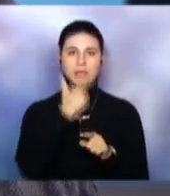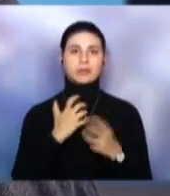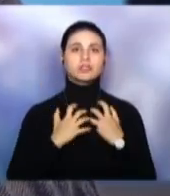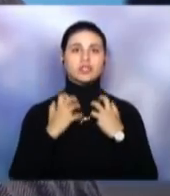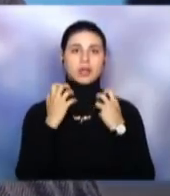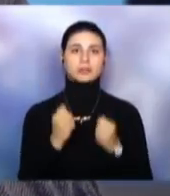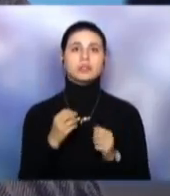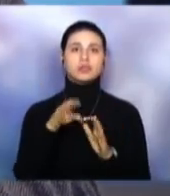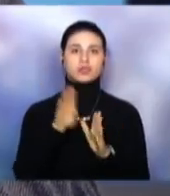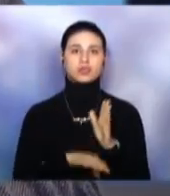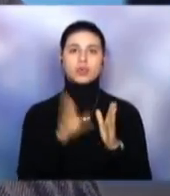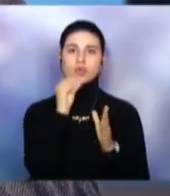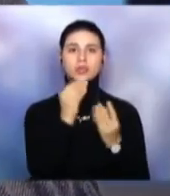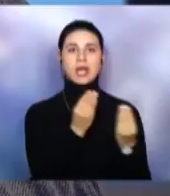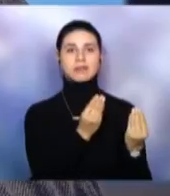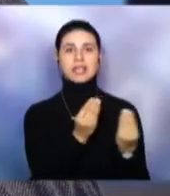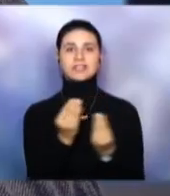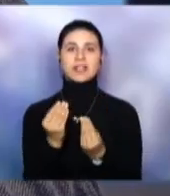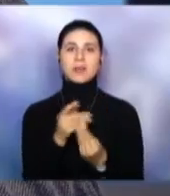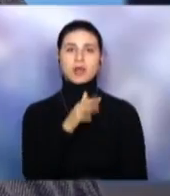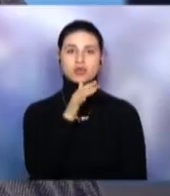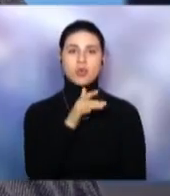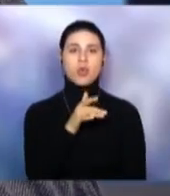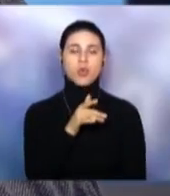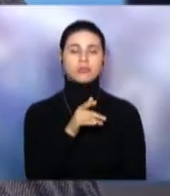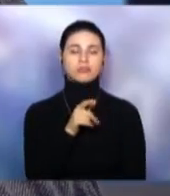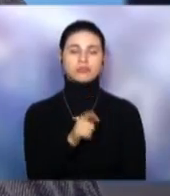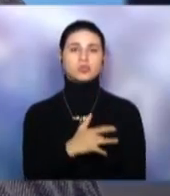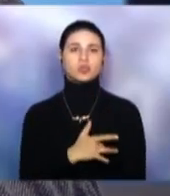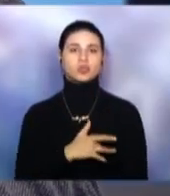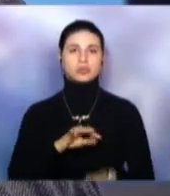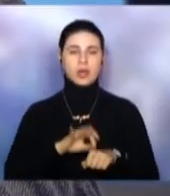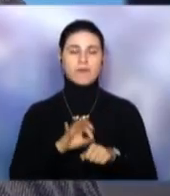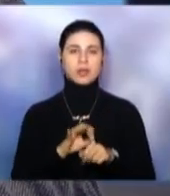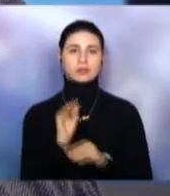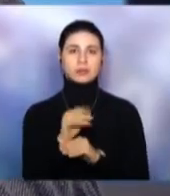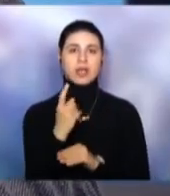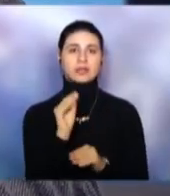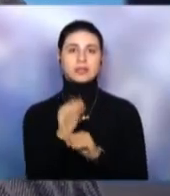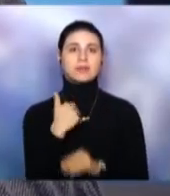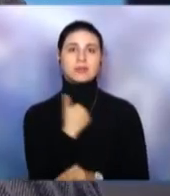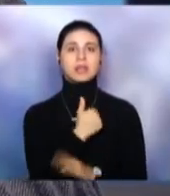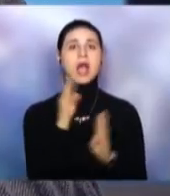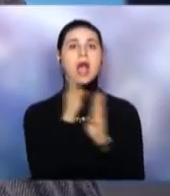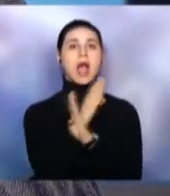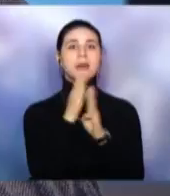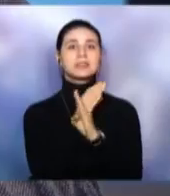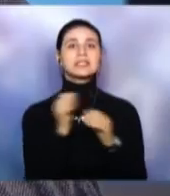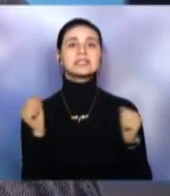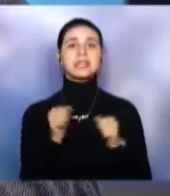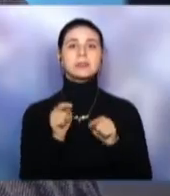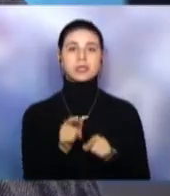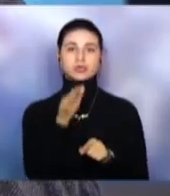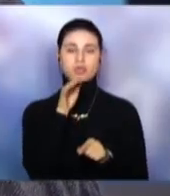რასაც უქმედღეების გული ჰქვია, გულის სინდრომი ჰქვია. ერთადერთს დავამატებდი კლიმატი, ზამთარი.